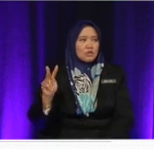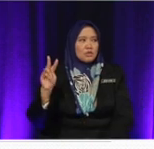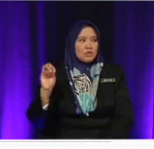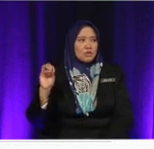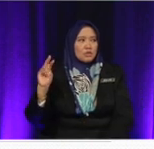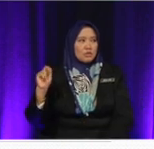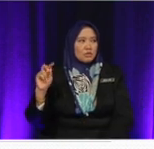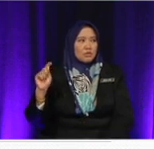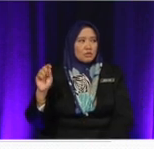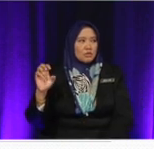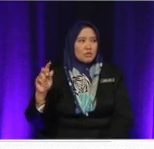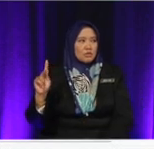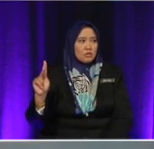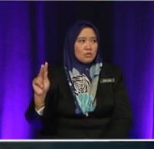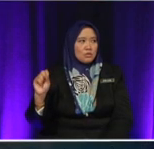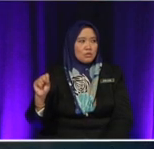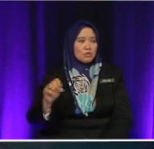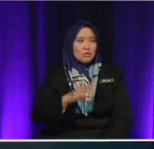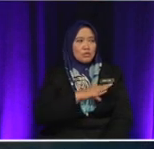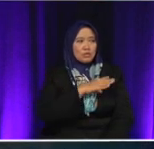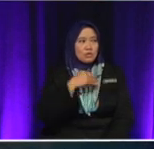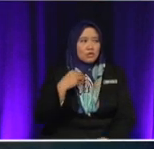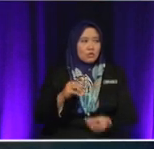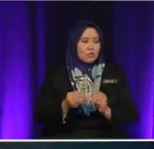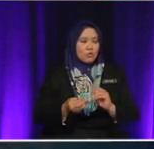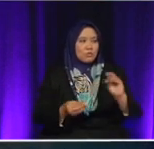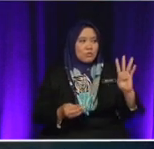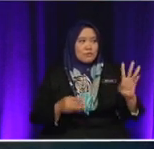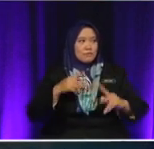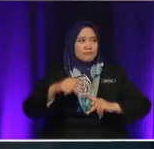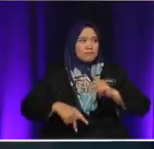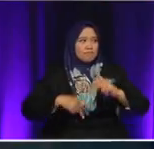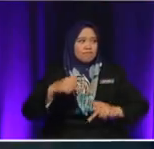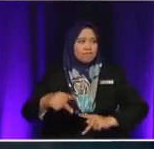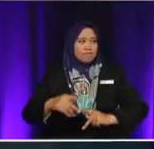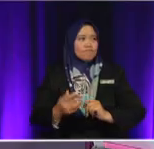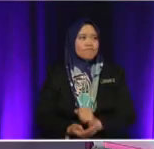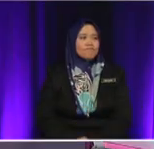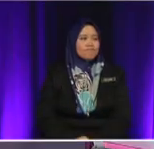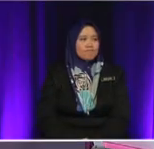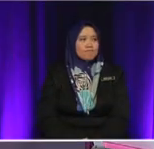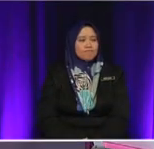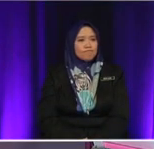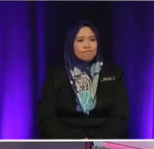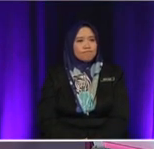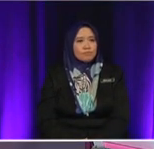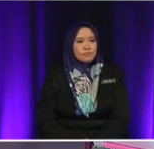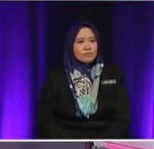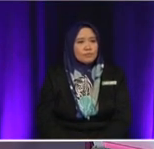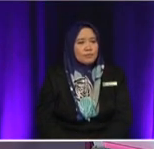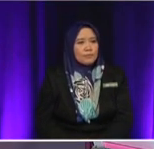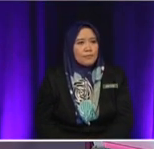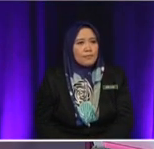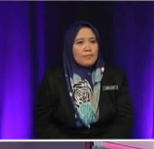perniagaan. Okey. Dan seterusnya adalah kemahiran mengatasi konflik. Okey, ini